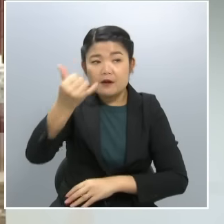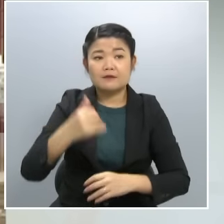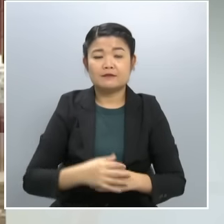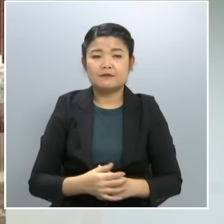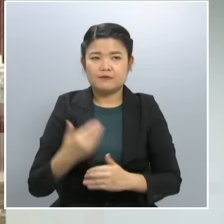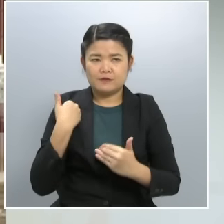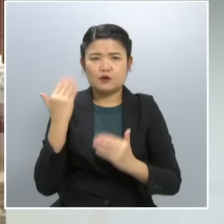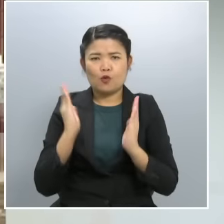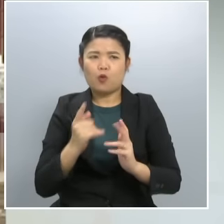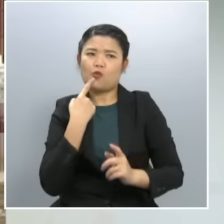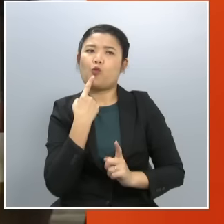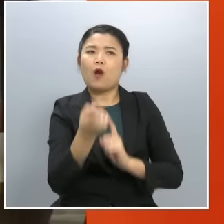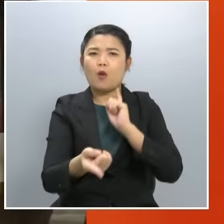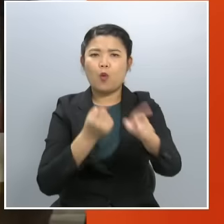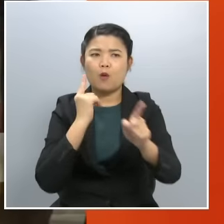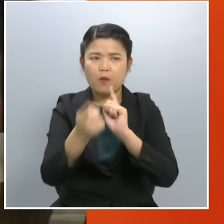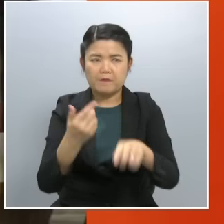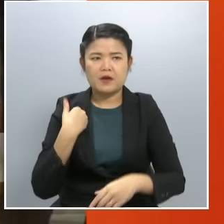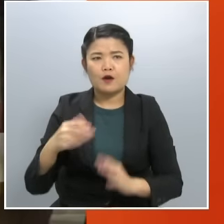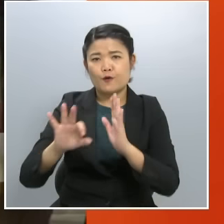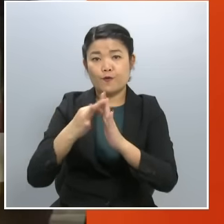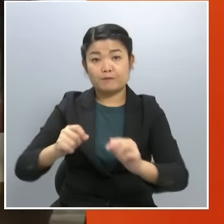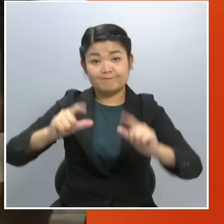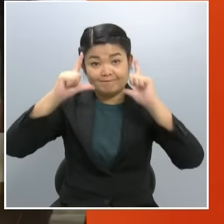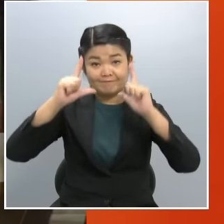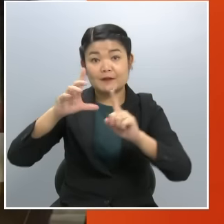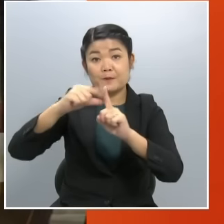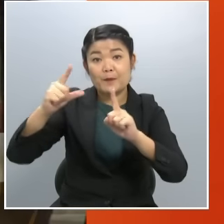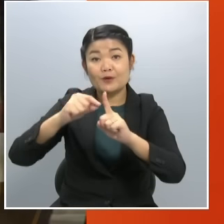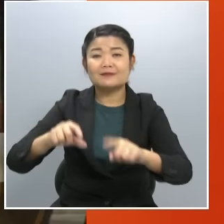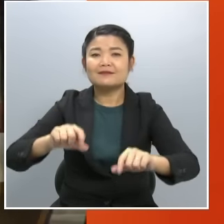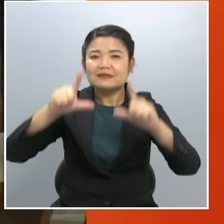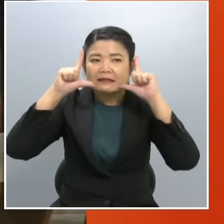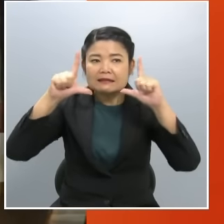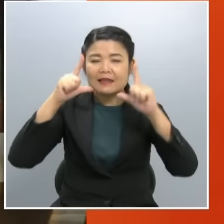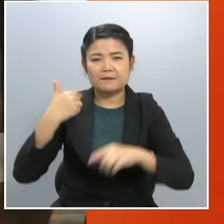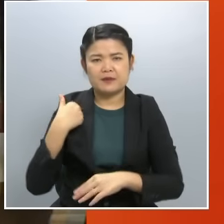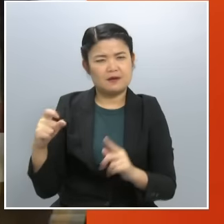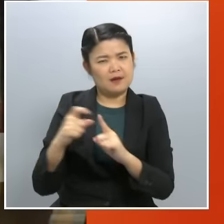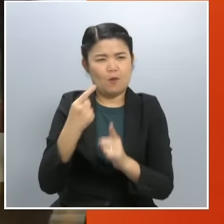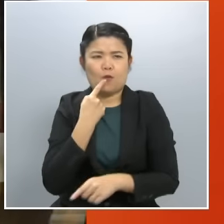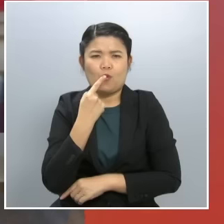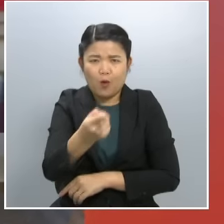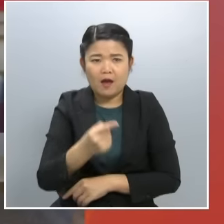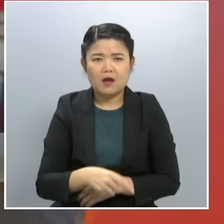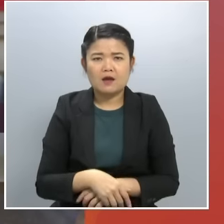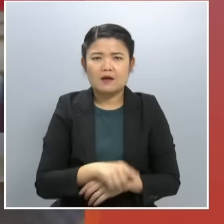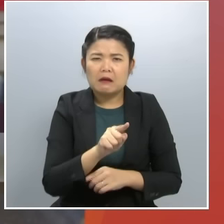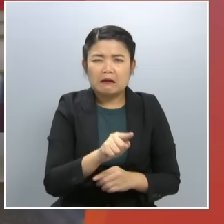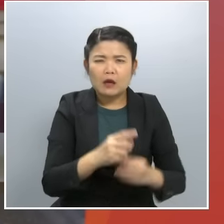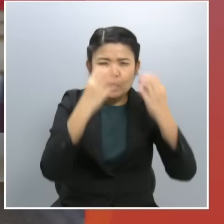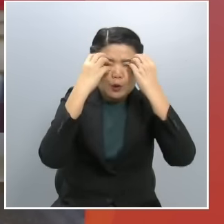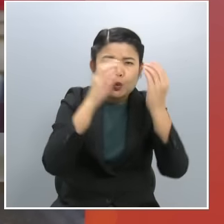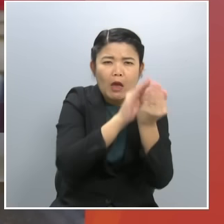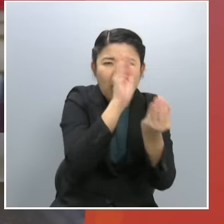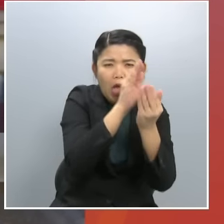วิพากษ์วิจารณ์ต่างๆนานาเพจดังๆพูดถึงกรณีที่คุณหนุ่มเคยใช้คำว่าหนีตุ๊กแกลงมาจากเขา